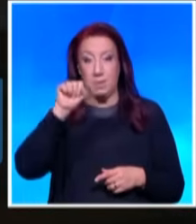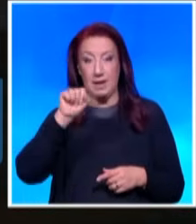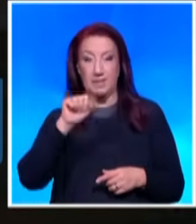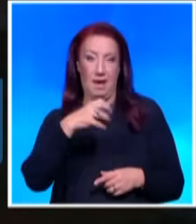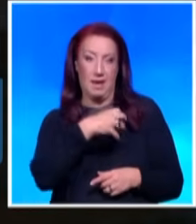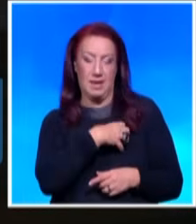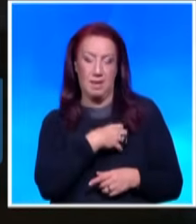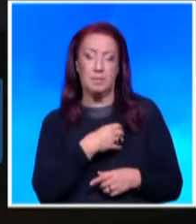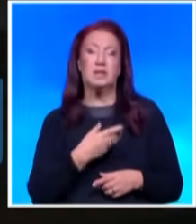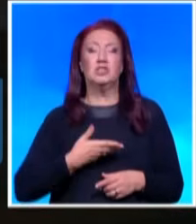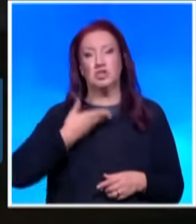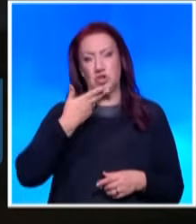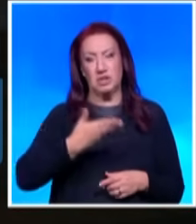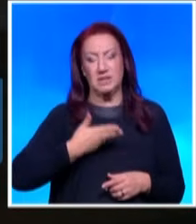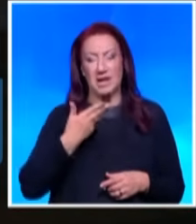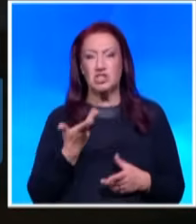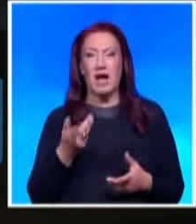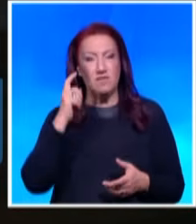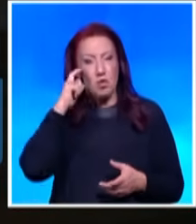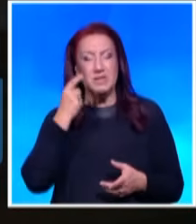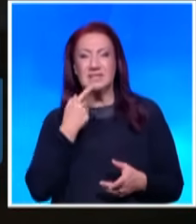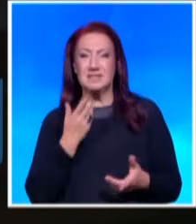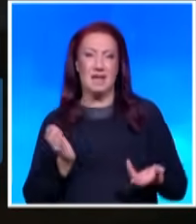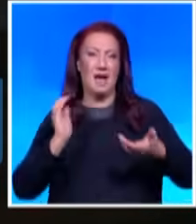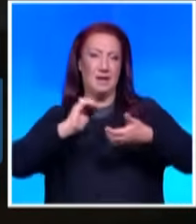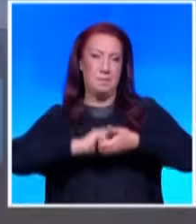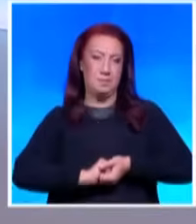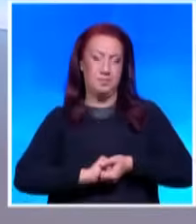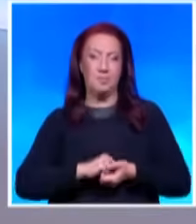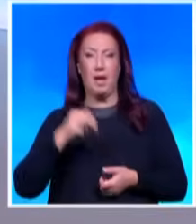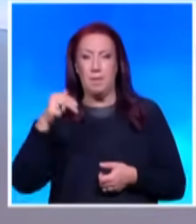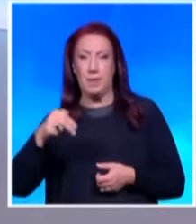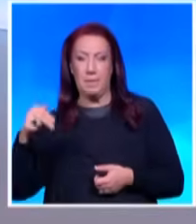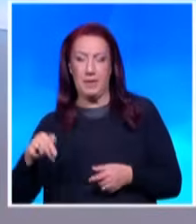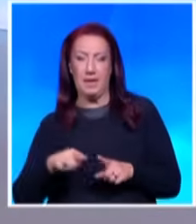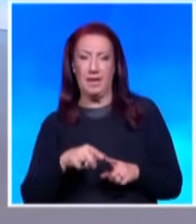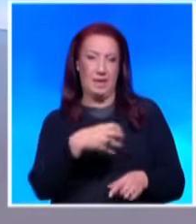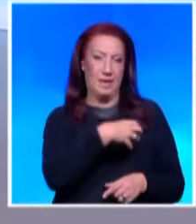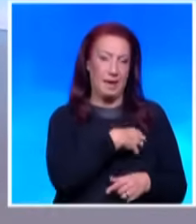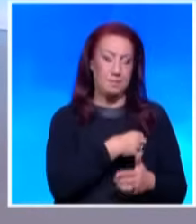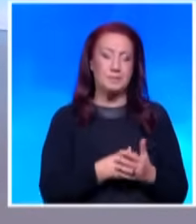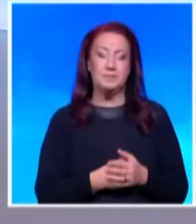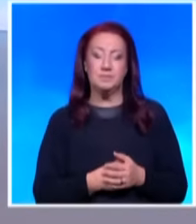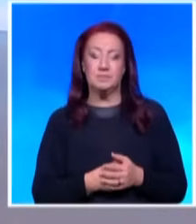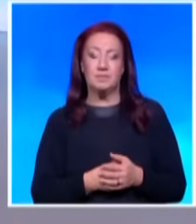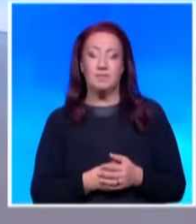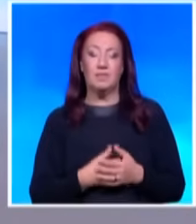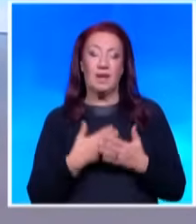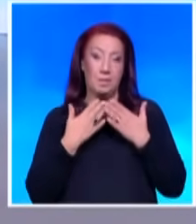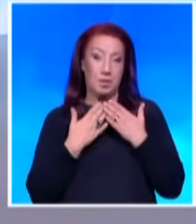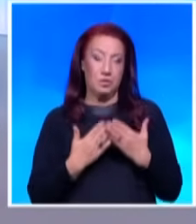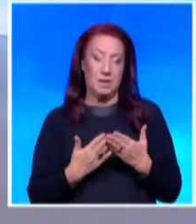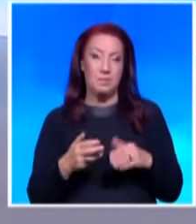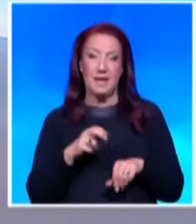изрази отношението си към сглобката и не коалицията. Десислава Борисова за турбуленциите между партньорите във